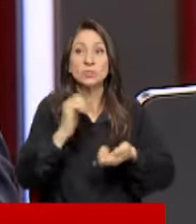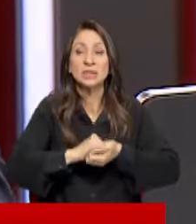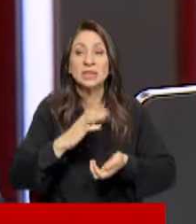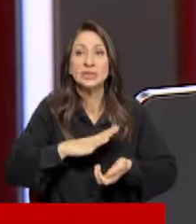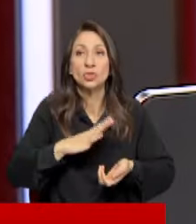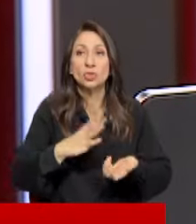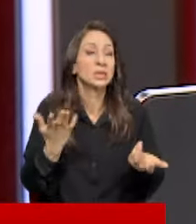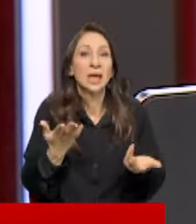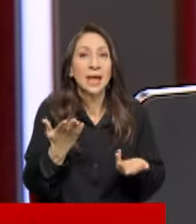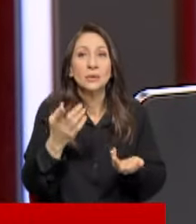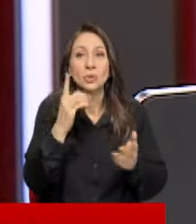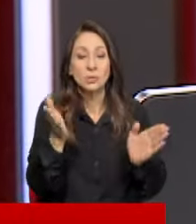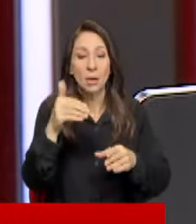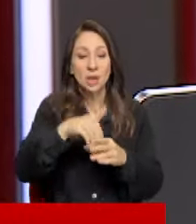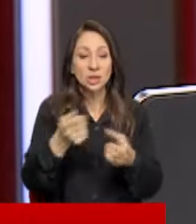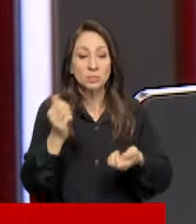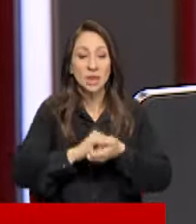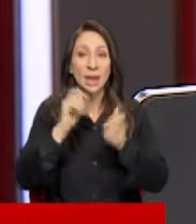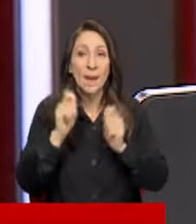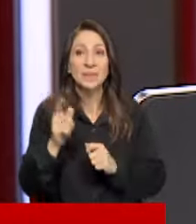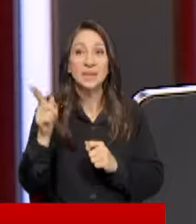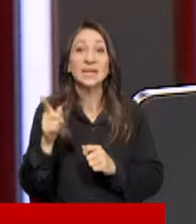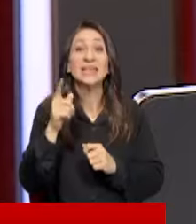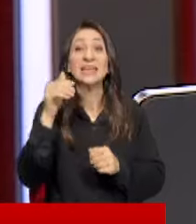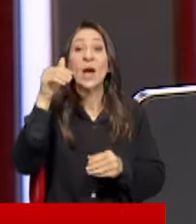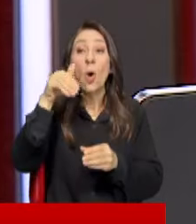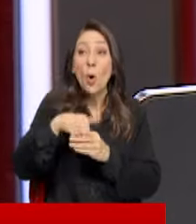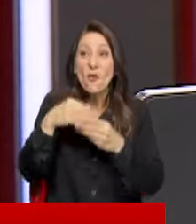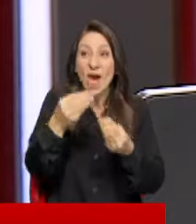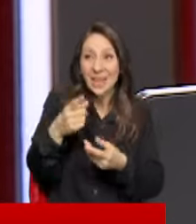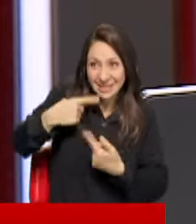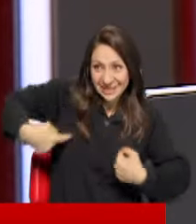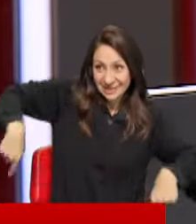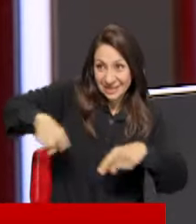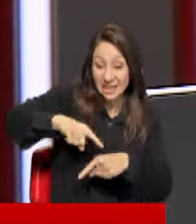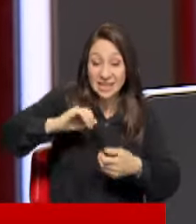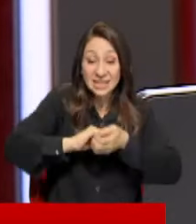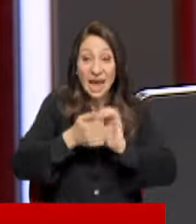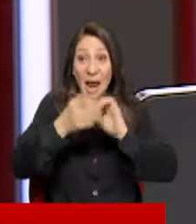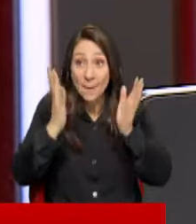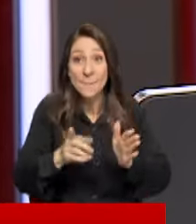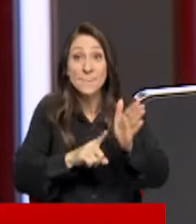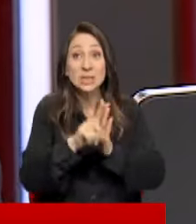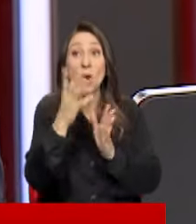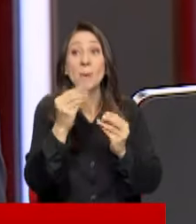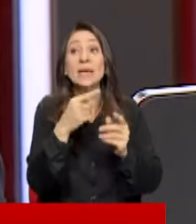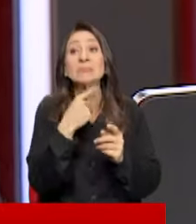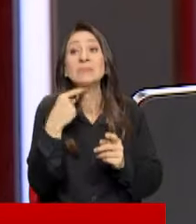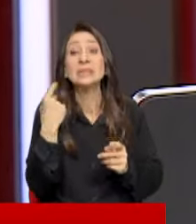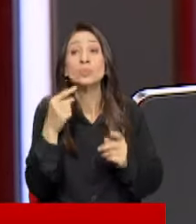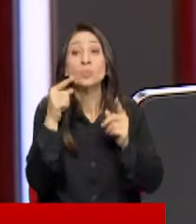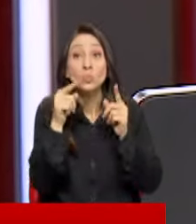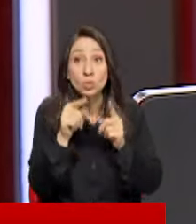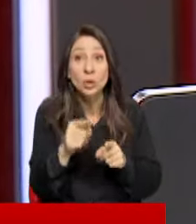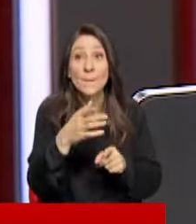istiyor. Çünkü kendisi zaten sandıkta bu işbirliğini yaptı. Yani seçmene rağmen, teşkilatlara rağmen başarılı olmak imkansız ve